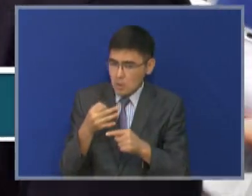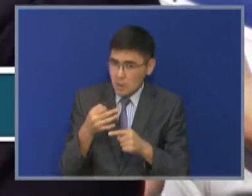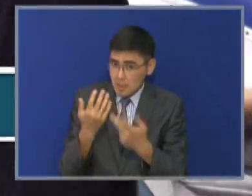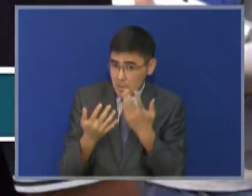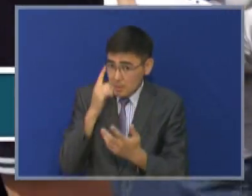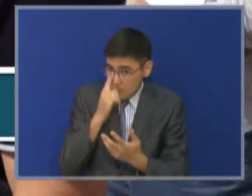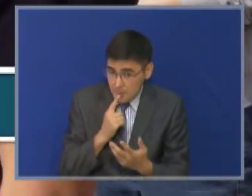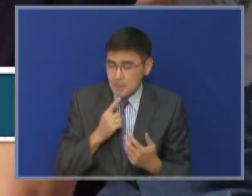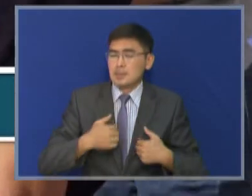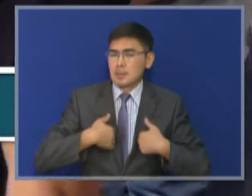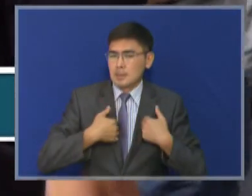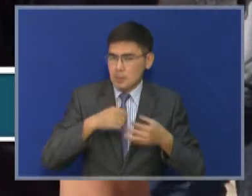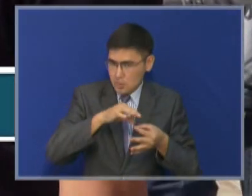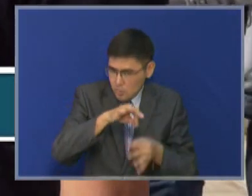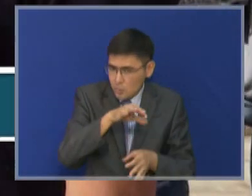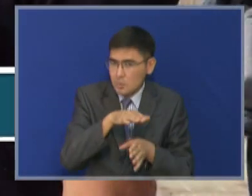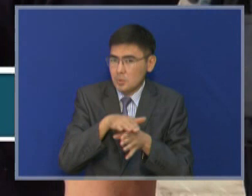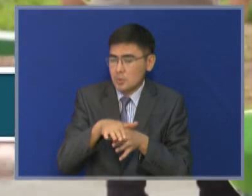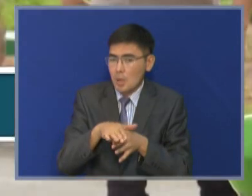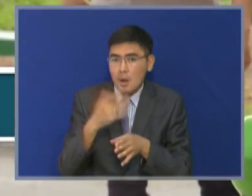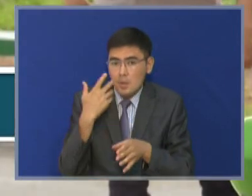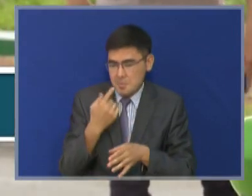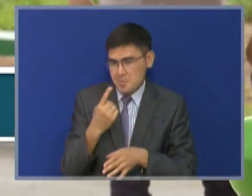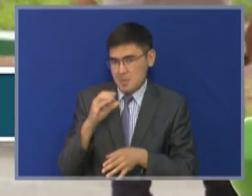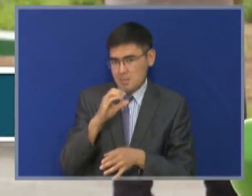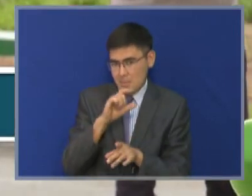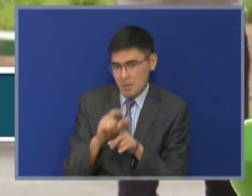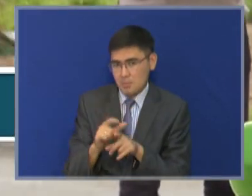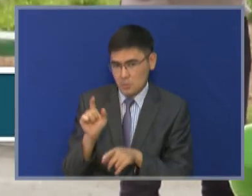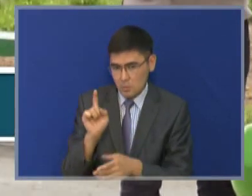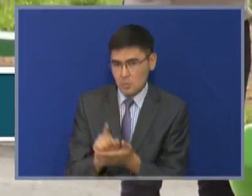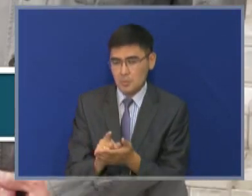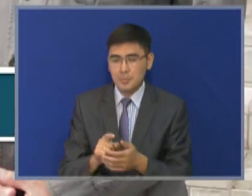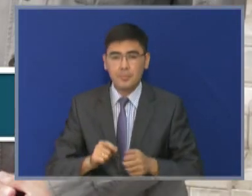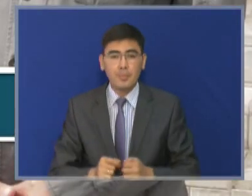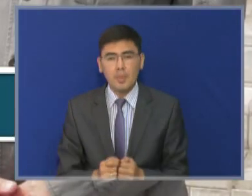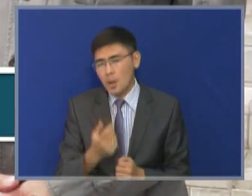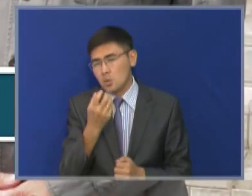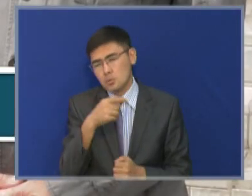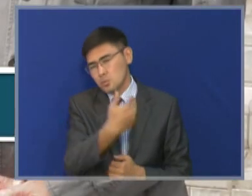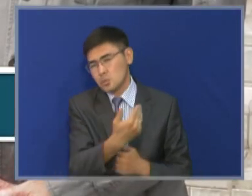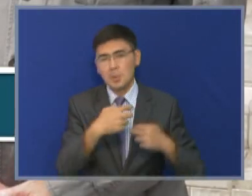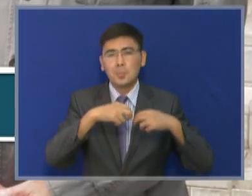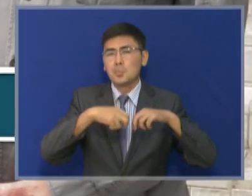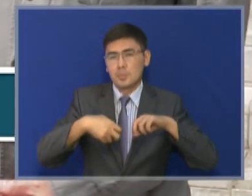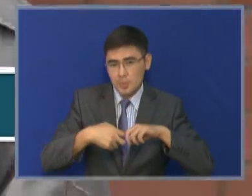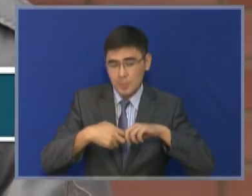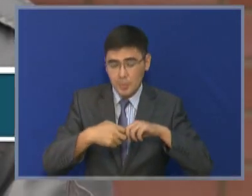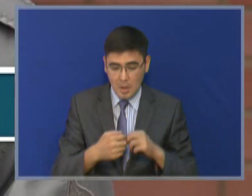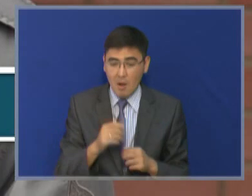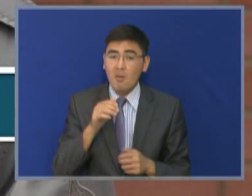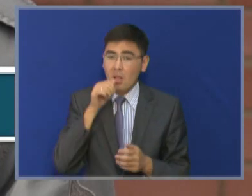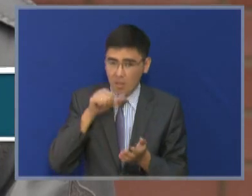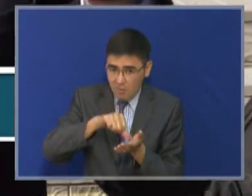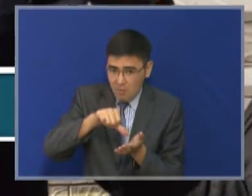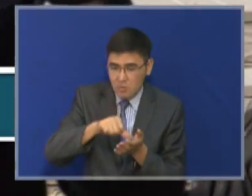ма? Тұрсамыз. Как раз бір ай дегенің ол 1 сентябрь. Мұнда жол мәселесі тағы бар. Ол барлық инженерлік коммуникациялар жүргізілгеннен кейін